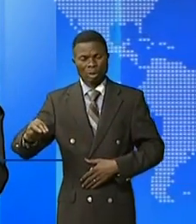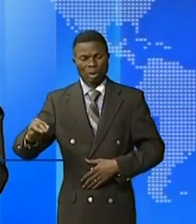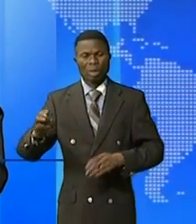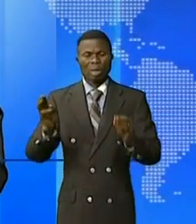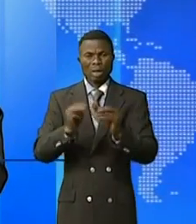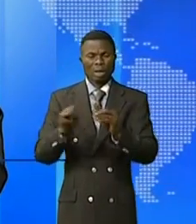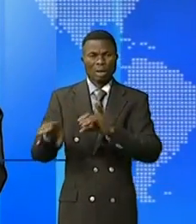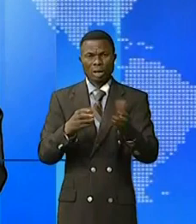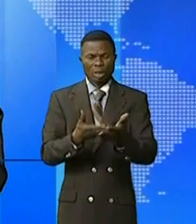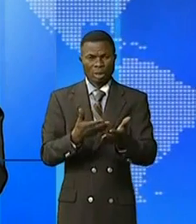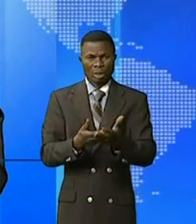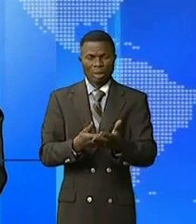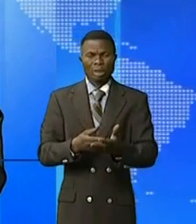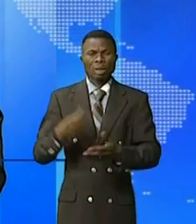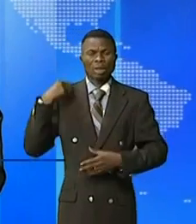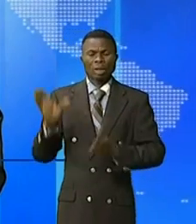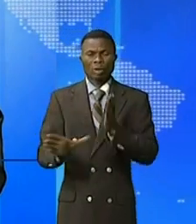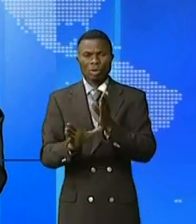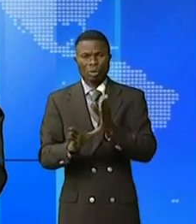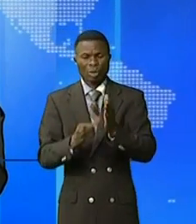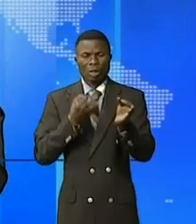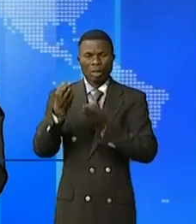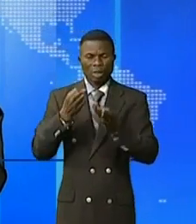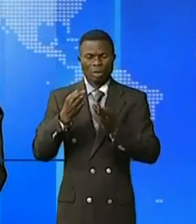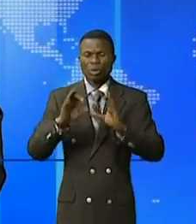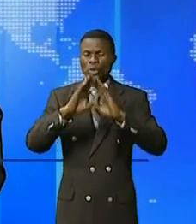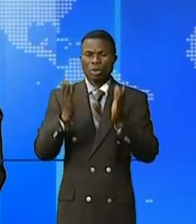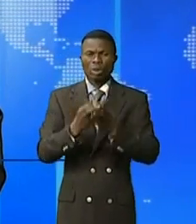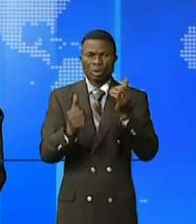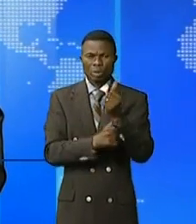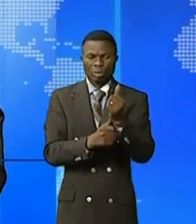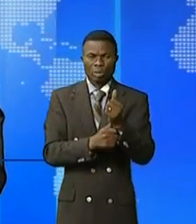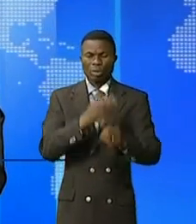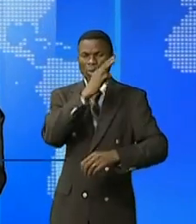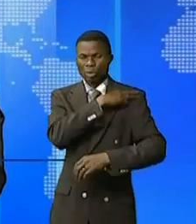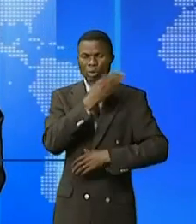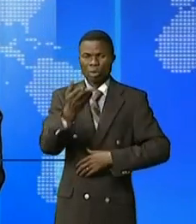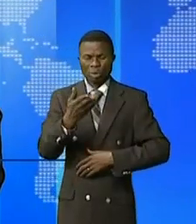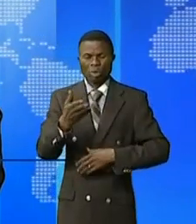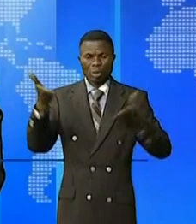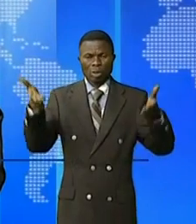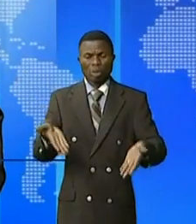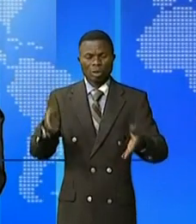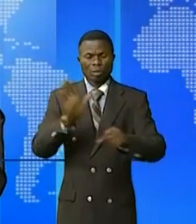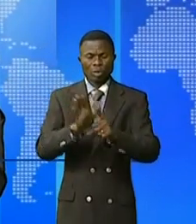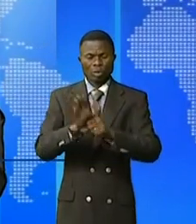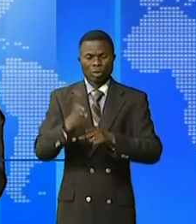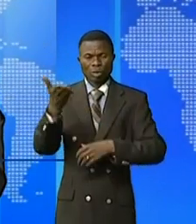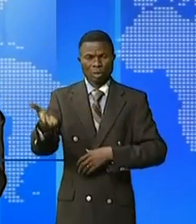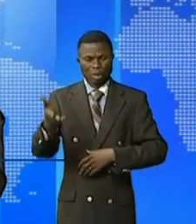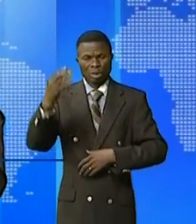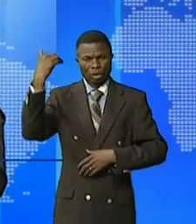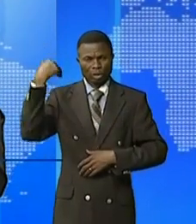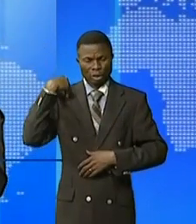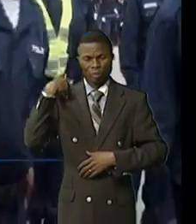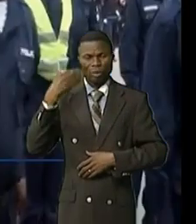cérémonie, Idrissa Mangala a fait porter aux heureux promis leur galon en présence des personnalités politico-administratives.